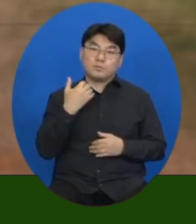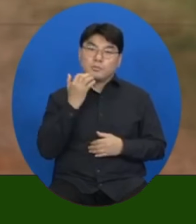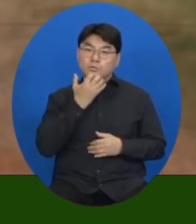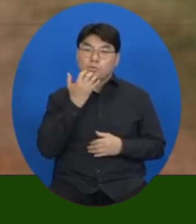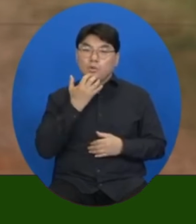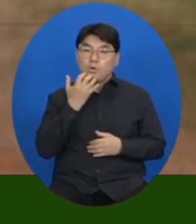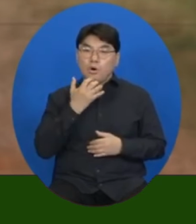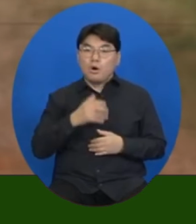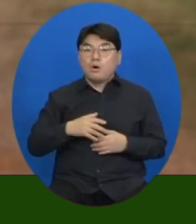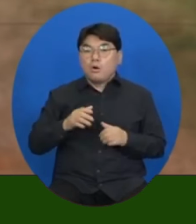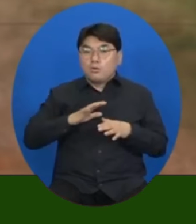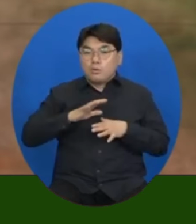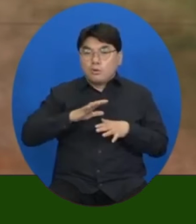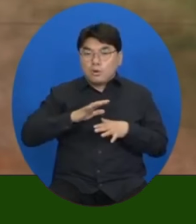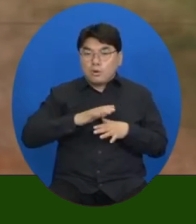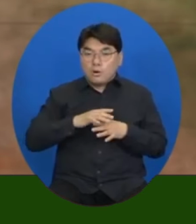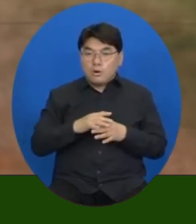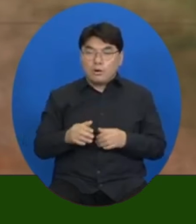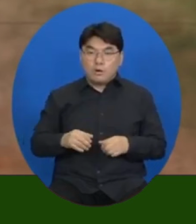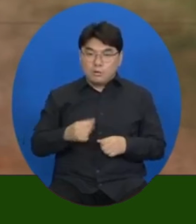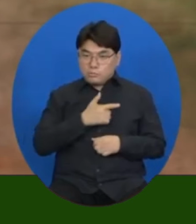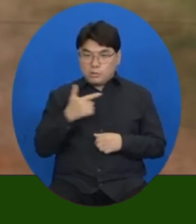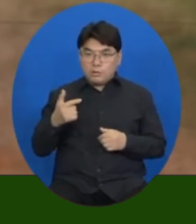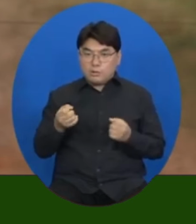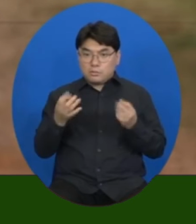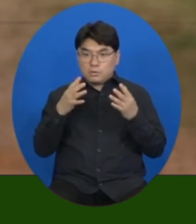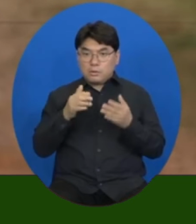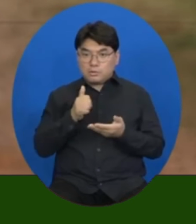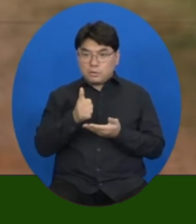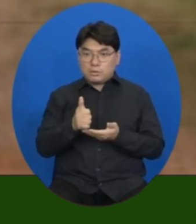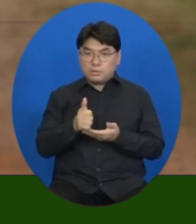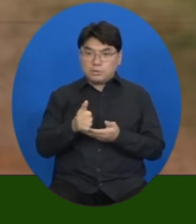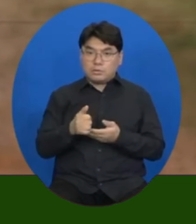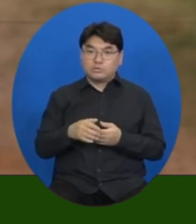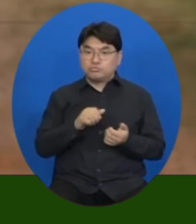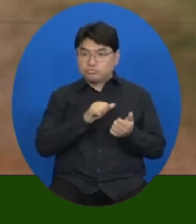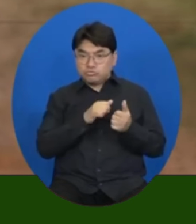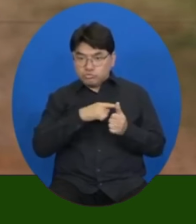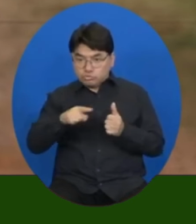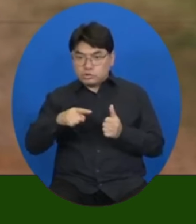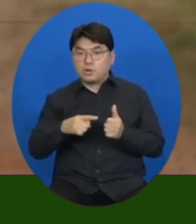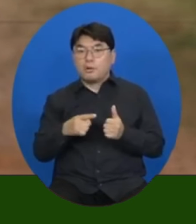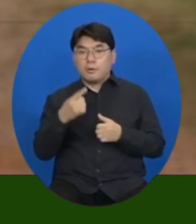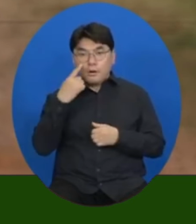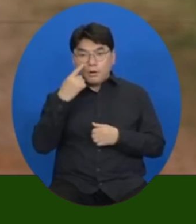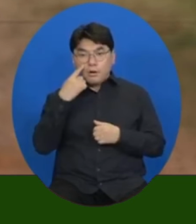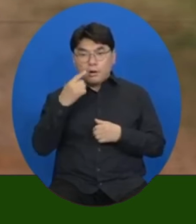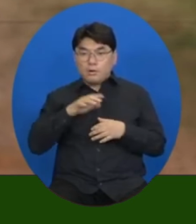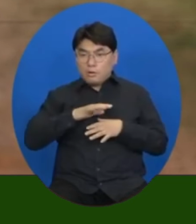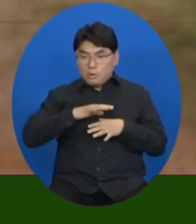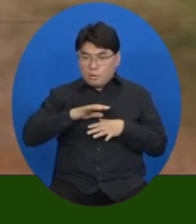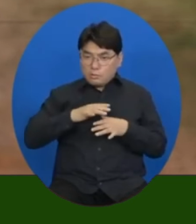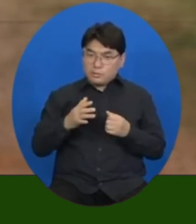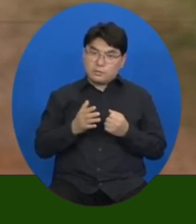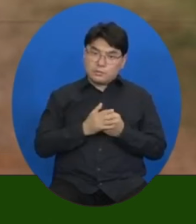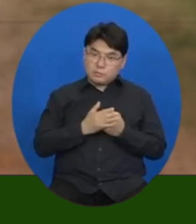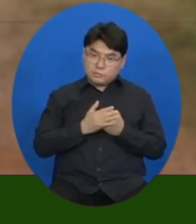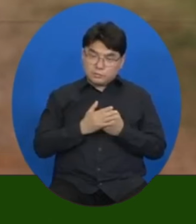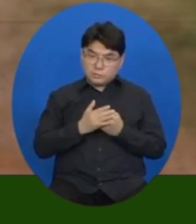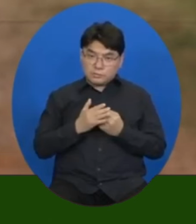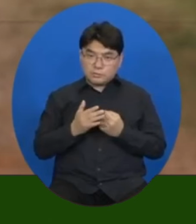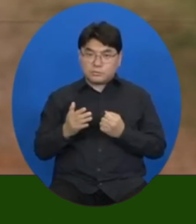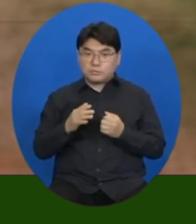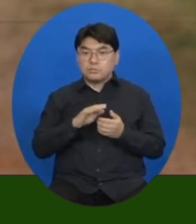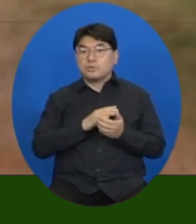무서워했습니다 대제사장이 나를 죽일까 봐 그래서 예수님을 세 번 부인한 거 아닙니까 겁쟁이였어 두려움이 많았습니다